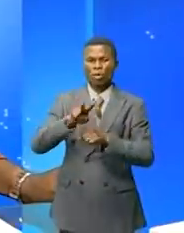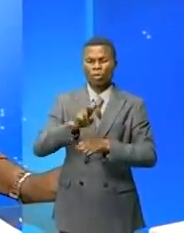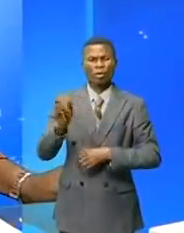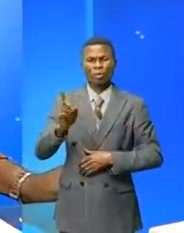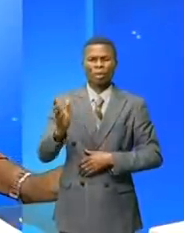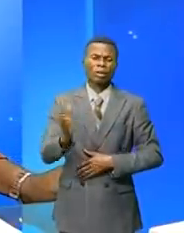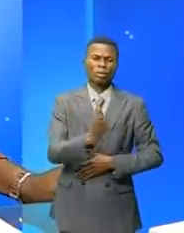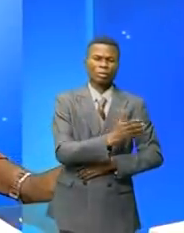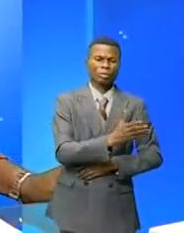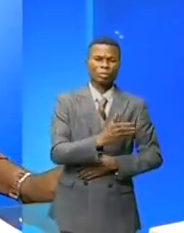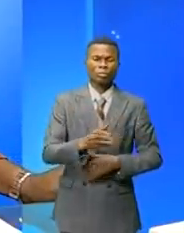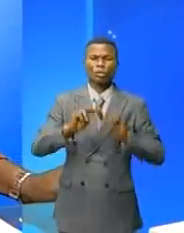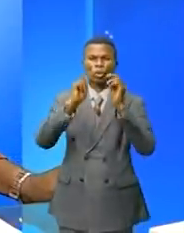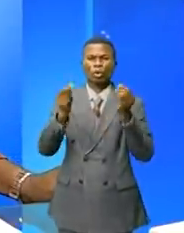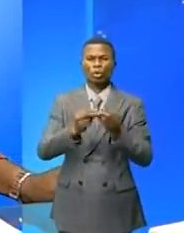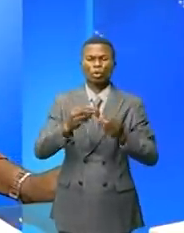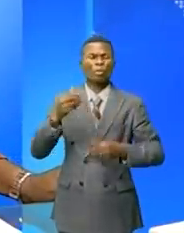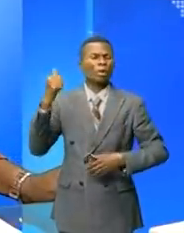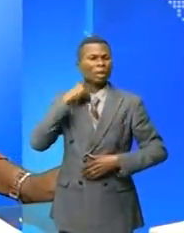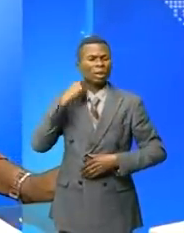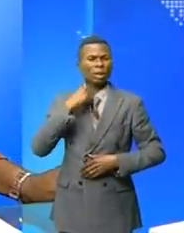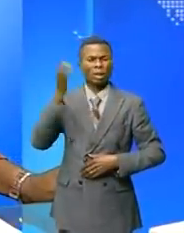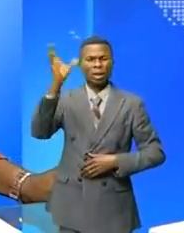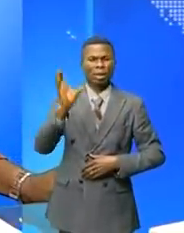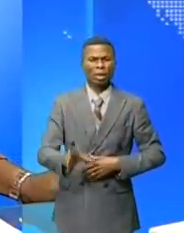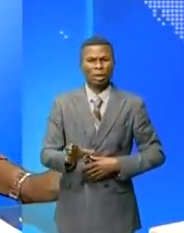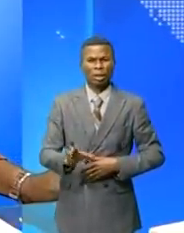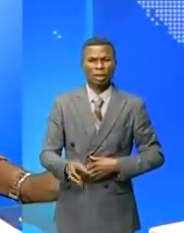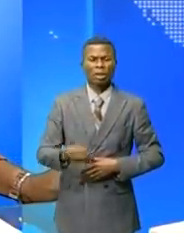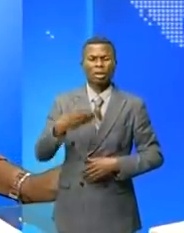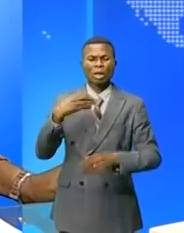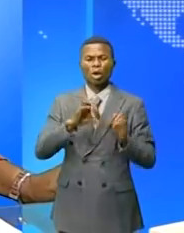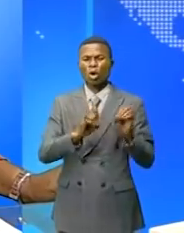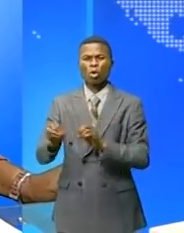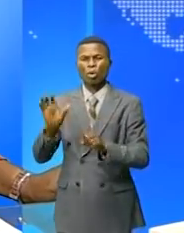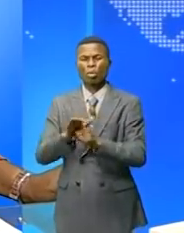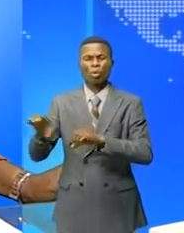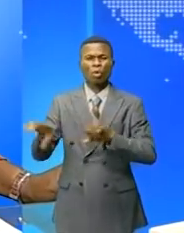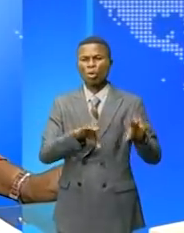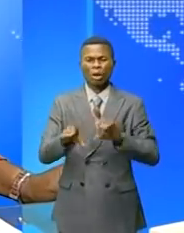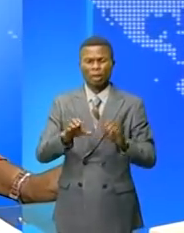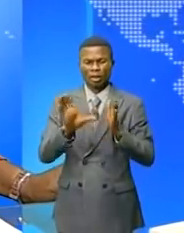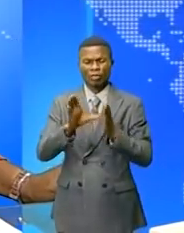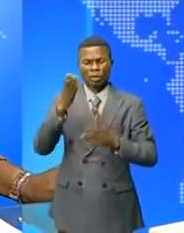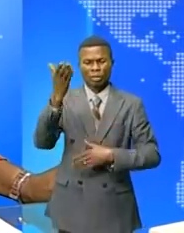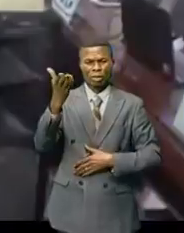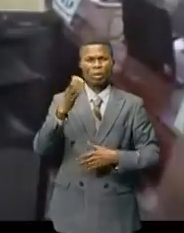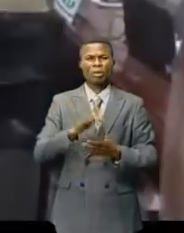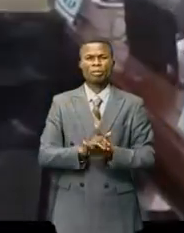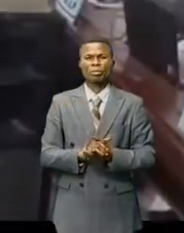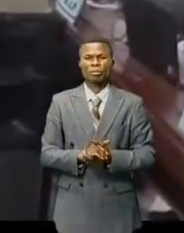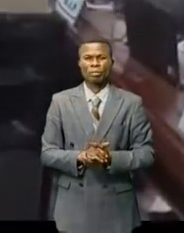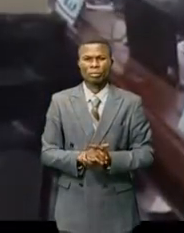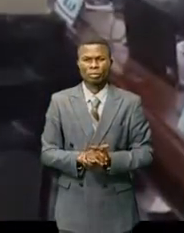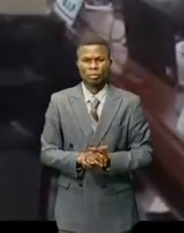le corps médical du congo centrale en déployer plusieurs activités que vous vous propose de suivre dans ce reportage le